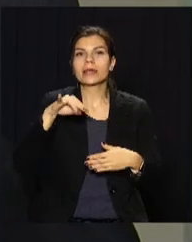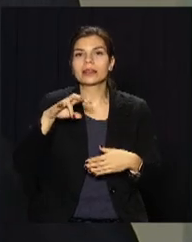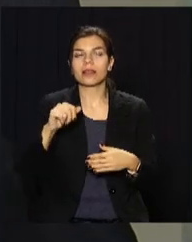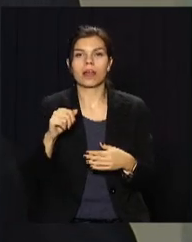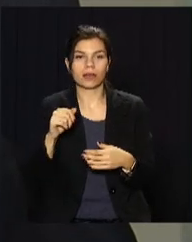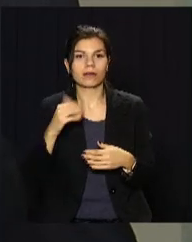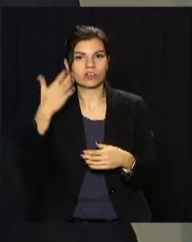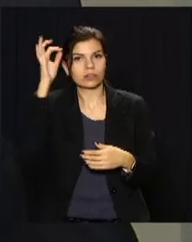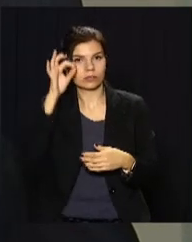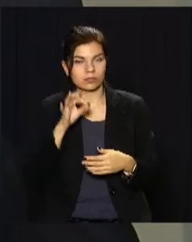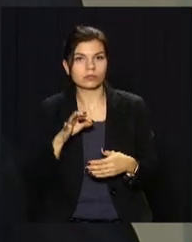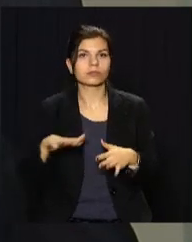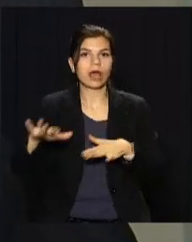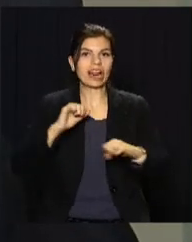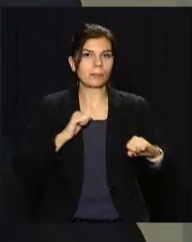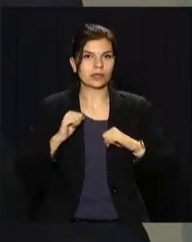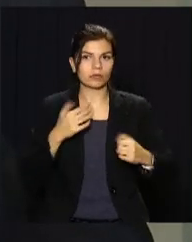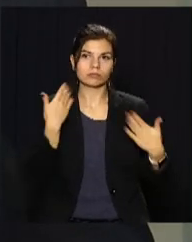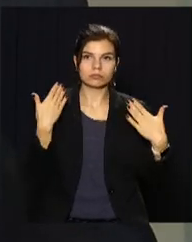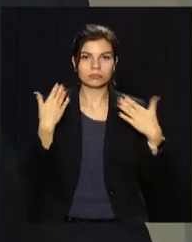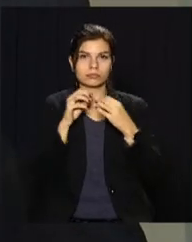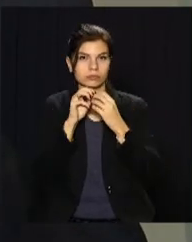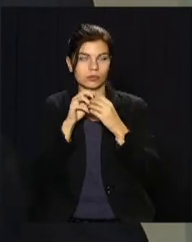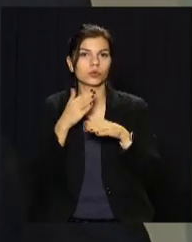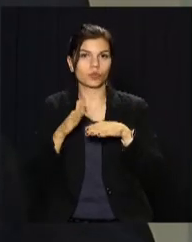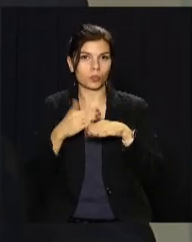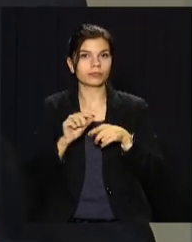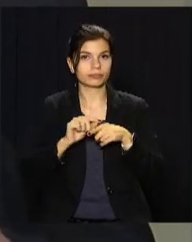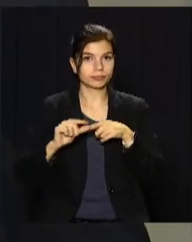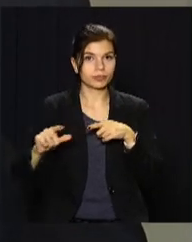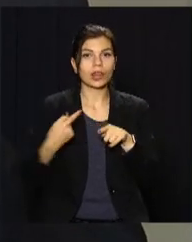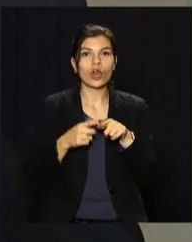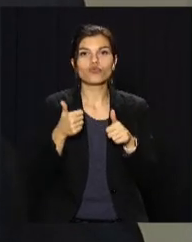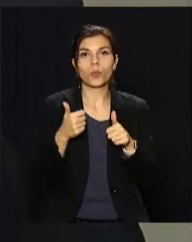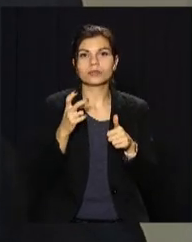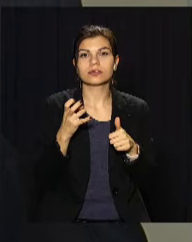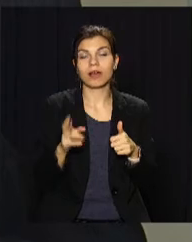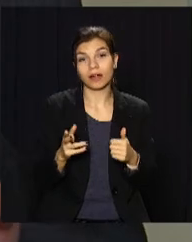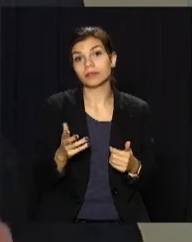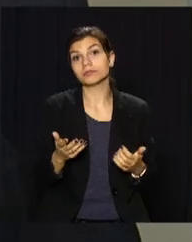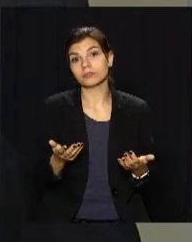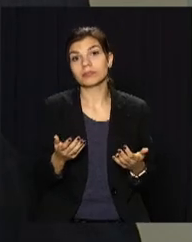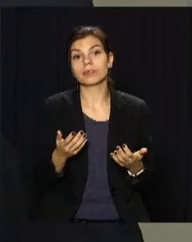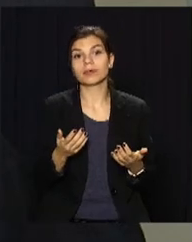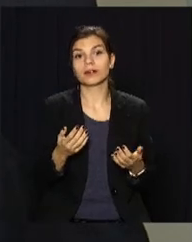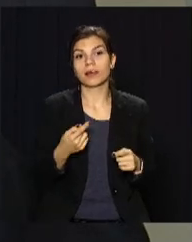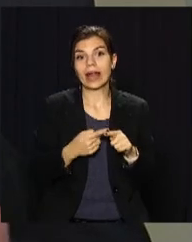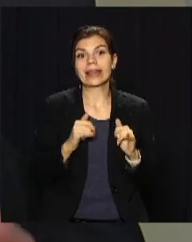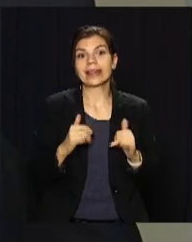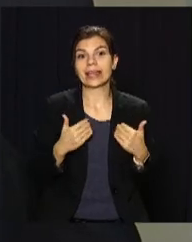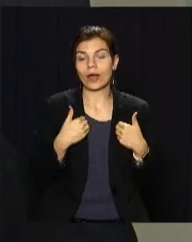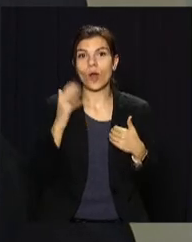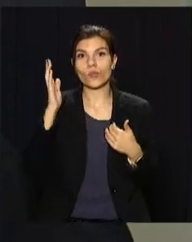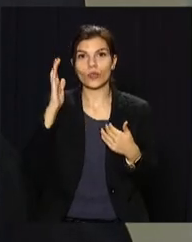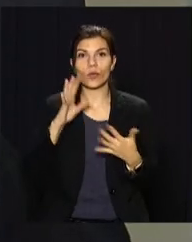адміністрацією Німеччини. І ми сподіваємося, що цей початок, цей добрий знак, якби знаменуватиме для нас